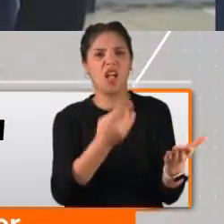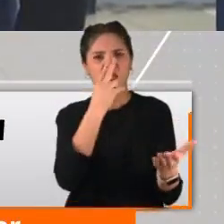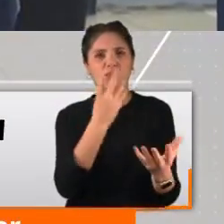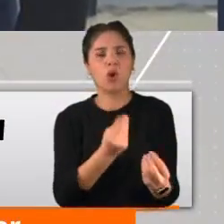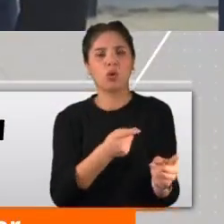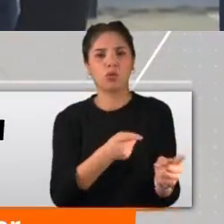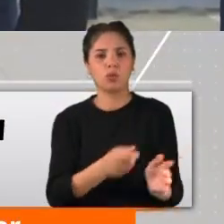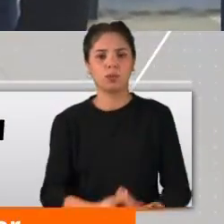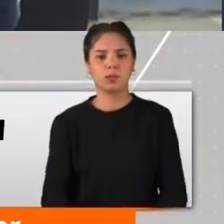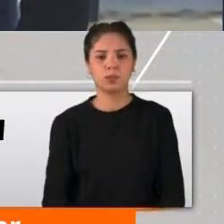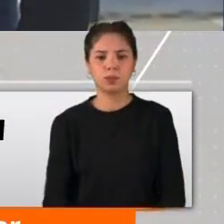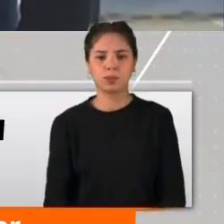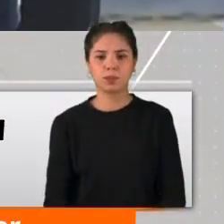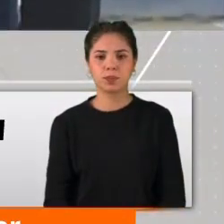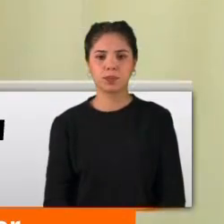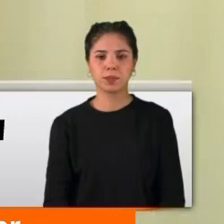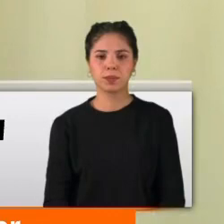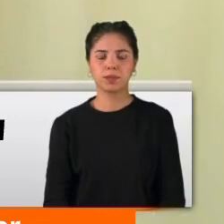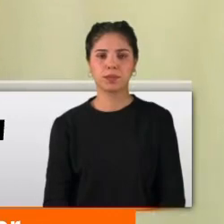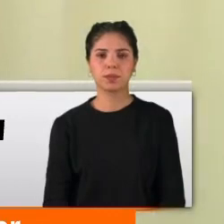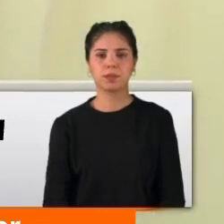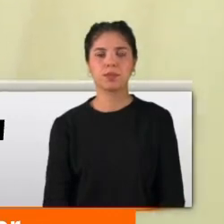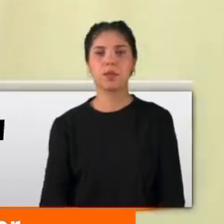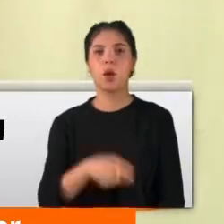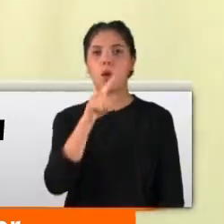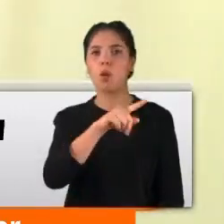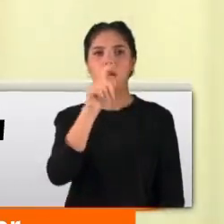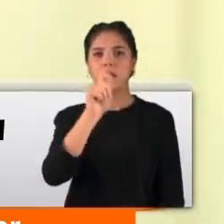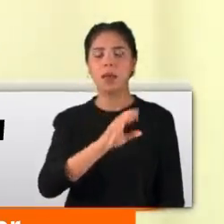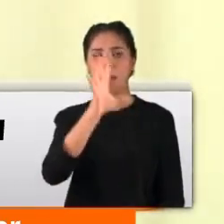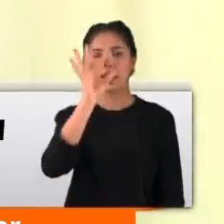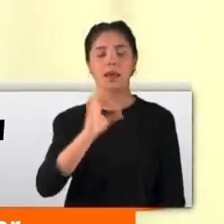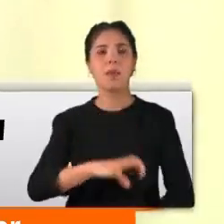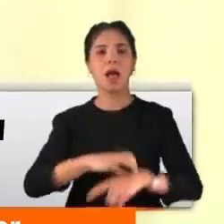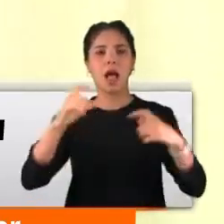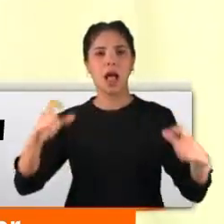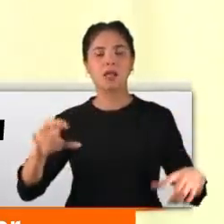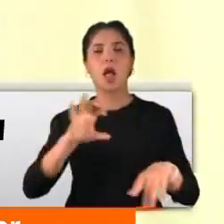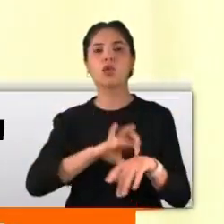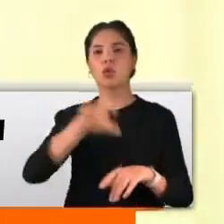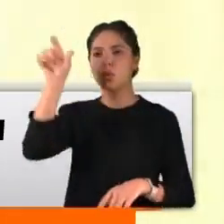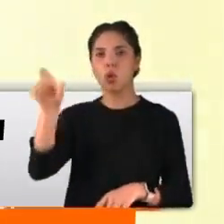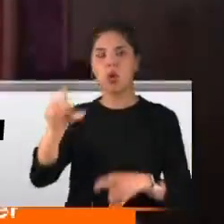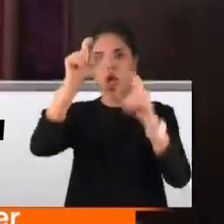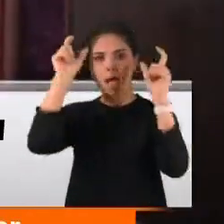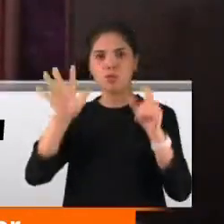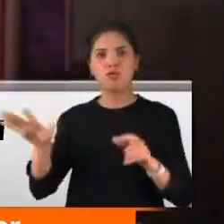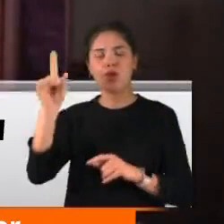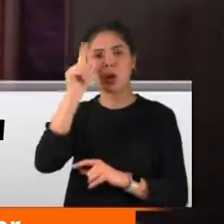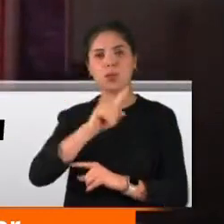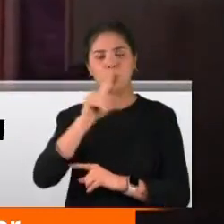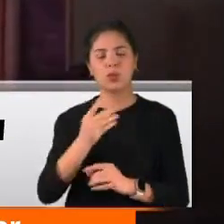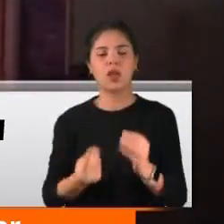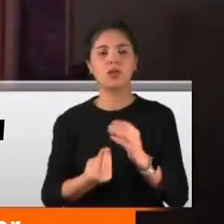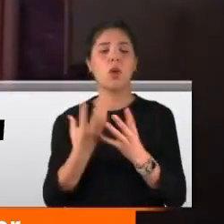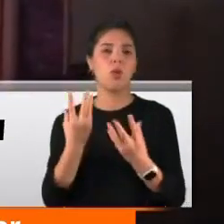dışarıdan temin edip ona veriyorum. Üstelik onu bu hale hastanenin doktoru ve hemşireleri getirdi. Evime gelip gizli